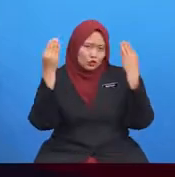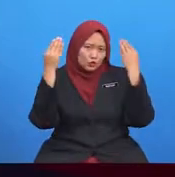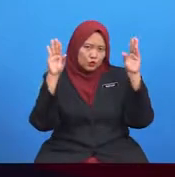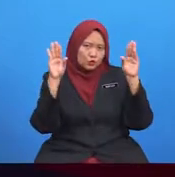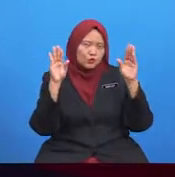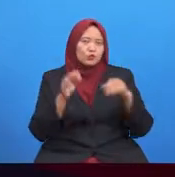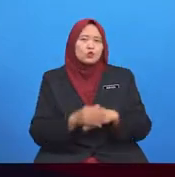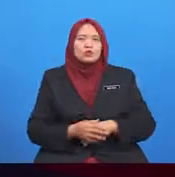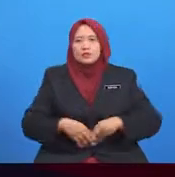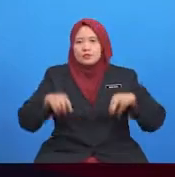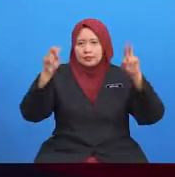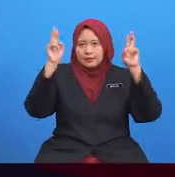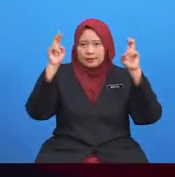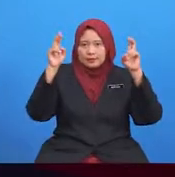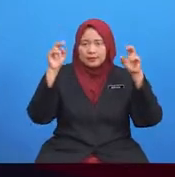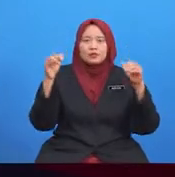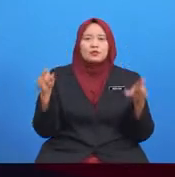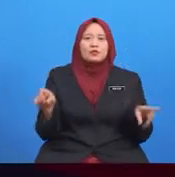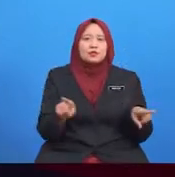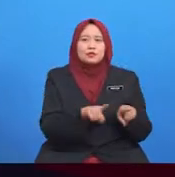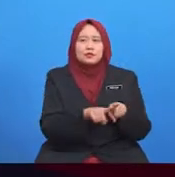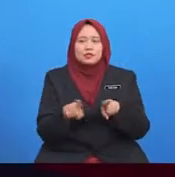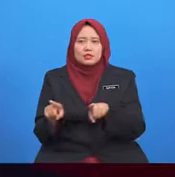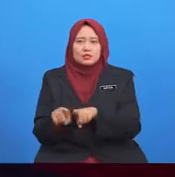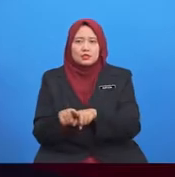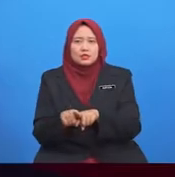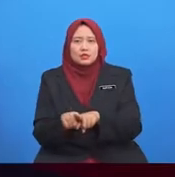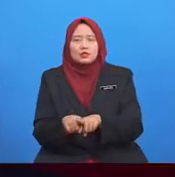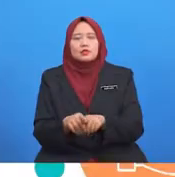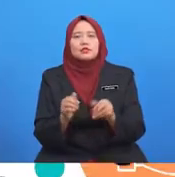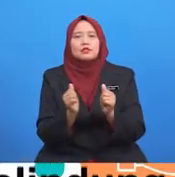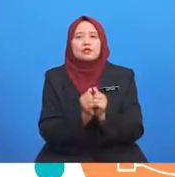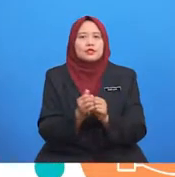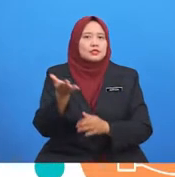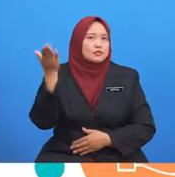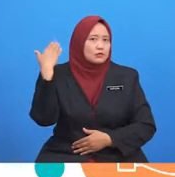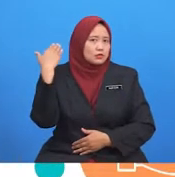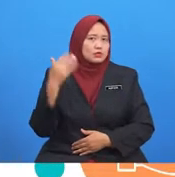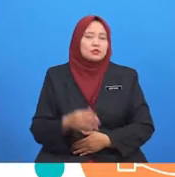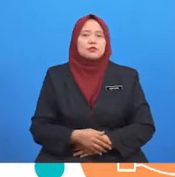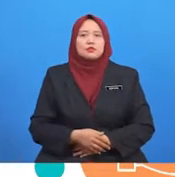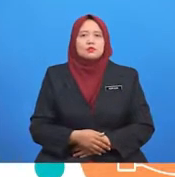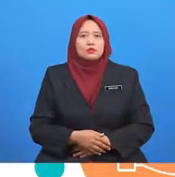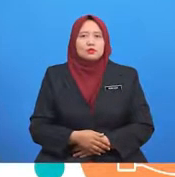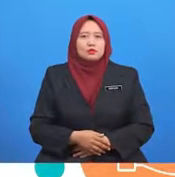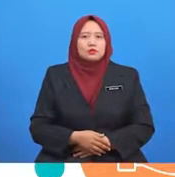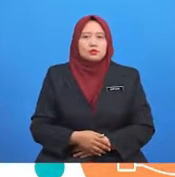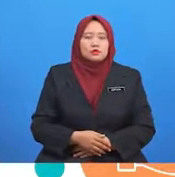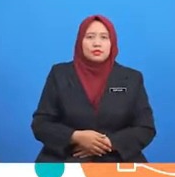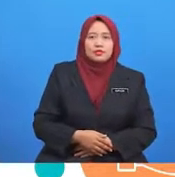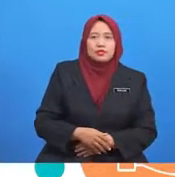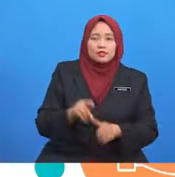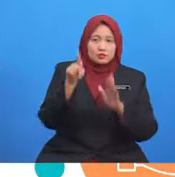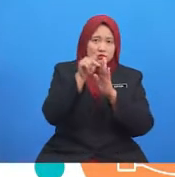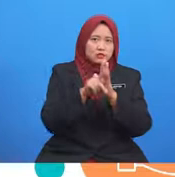seperti yang telah dibincangkan dalam episod sebelum ini, iaitu tema keselamatan.